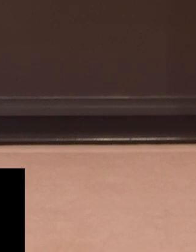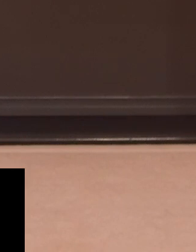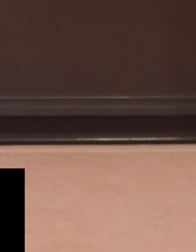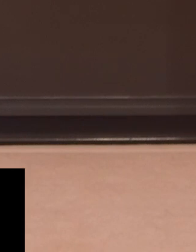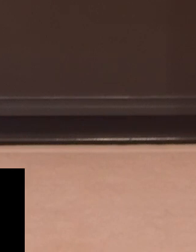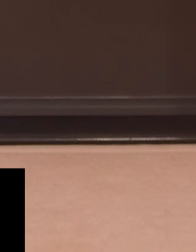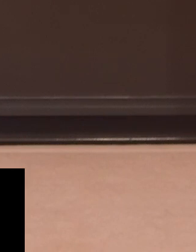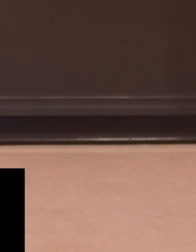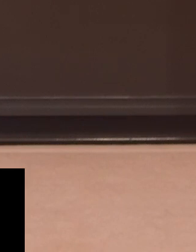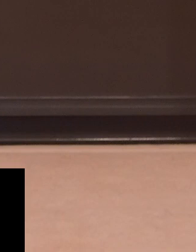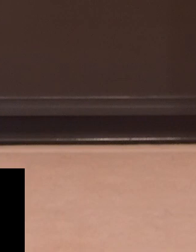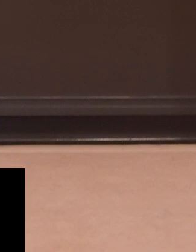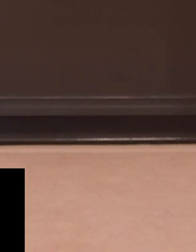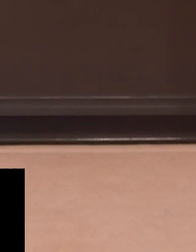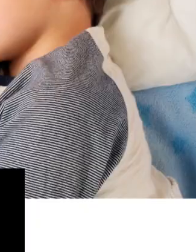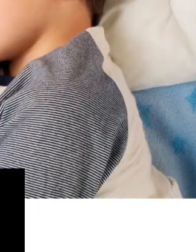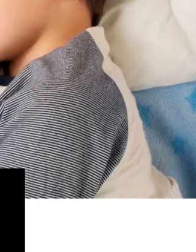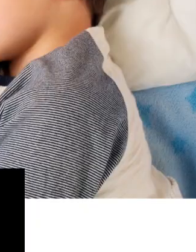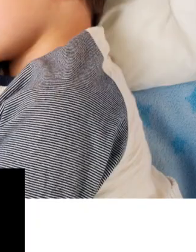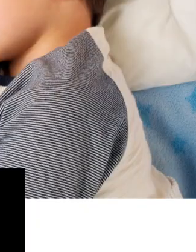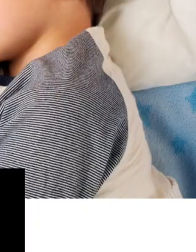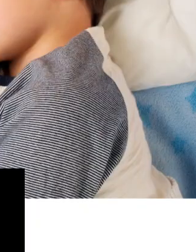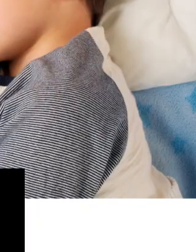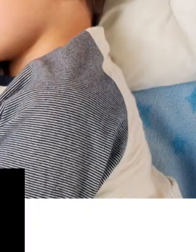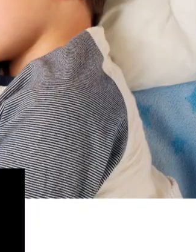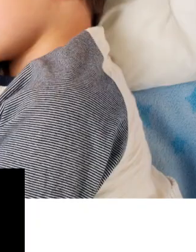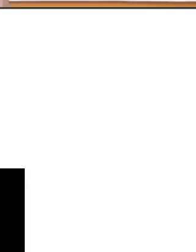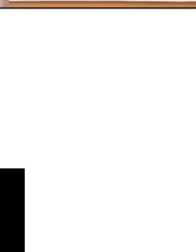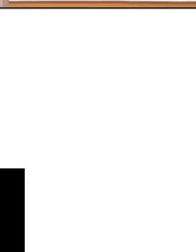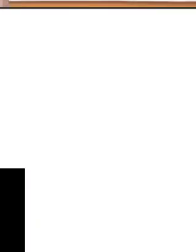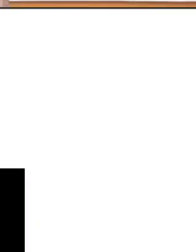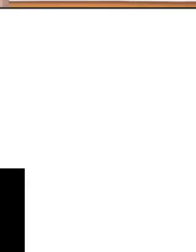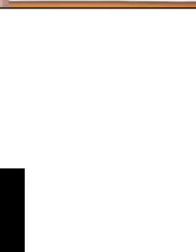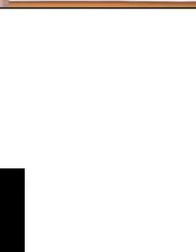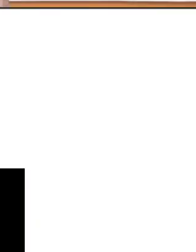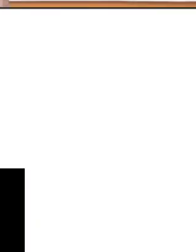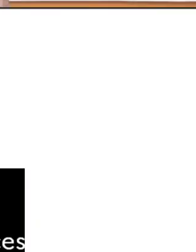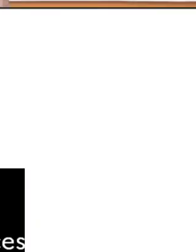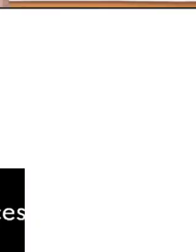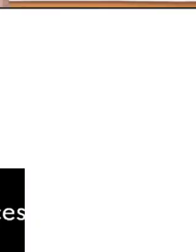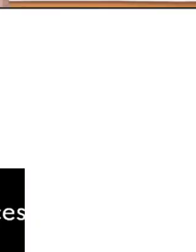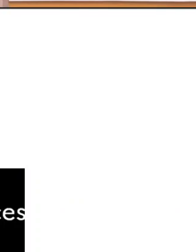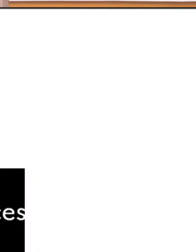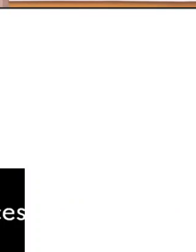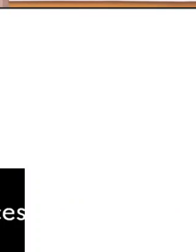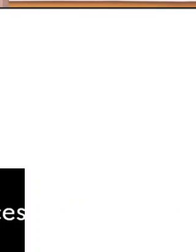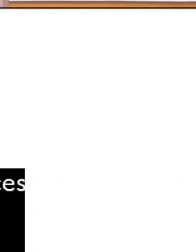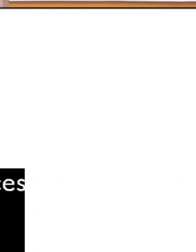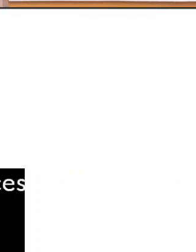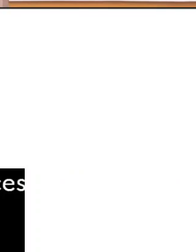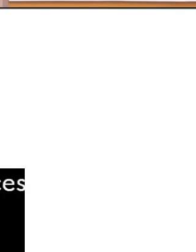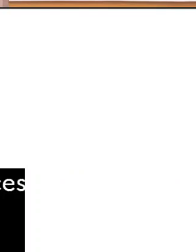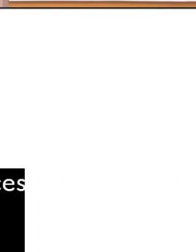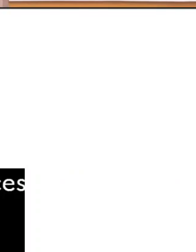performance académique. Et cette session va commencer avec une présentation de la part d'Evelyne Touchette, qui est professeure